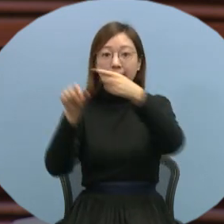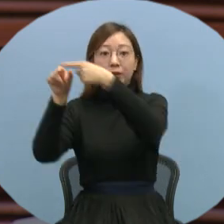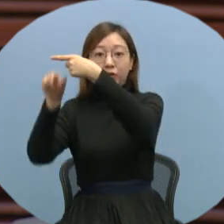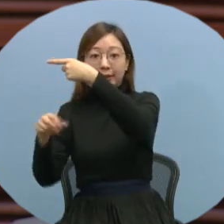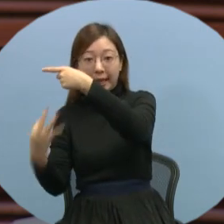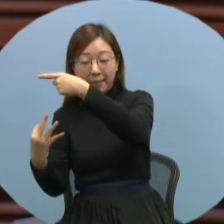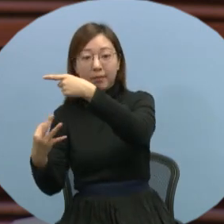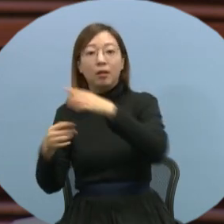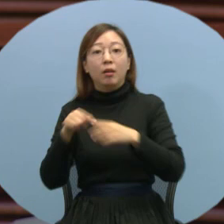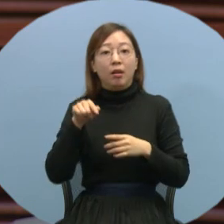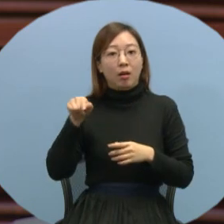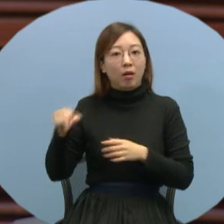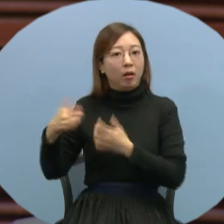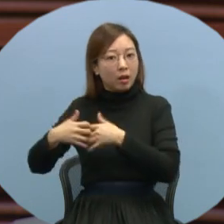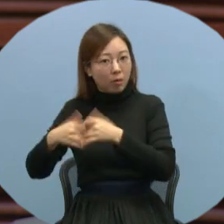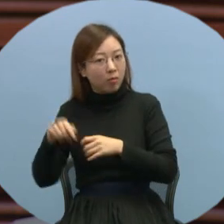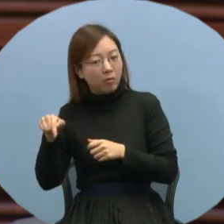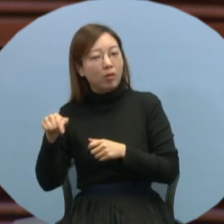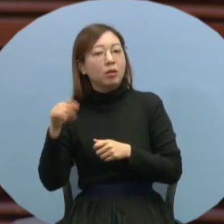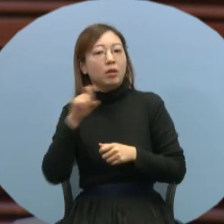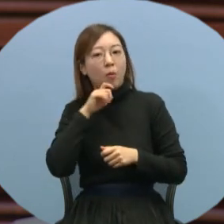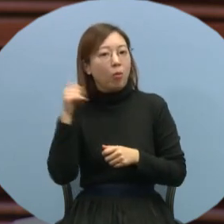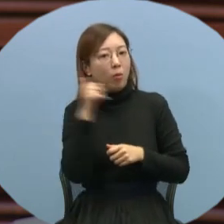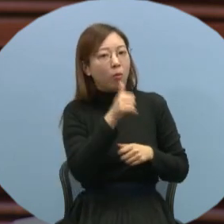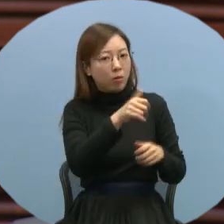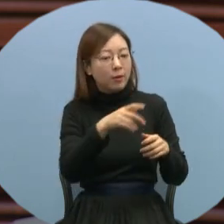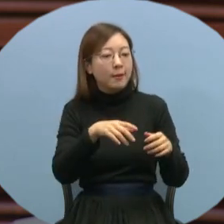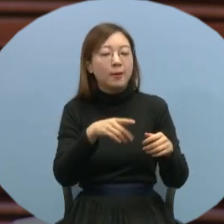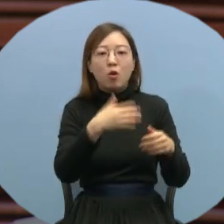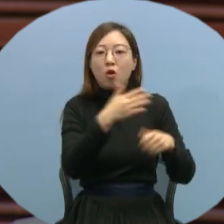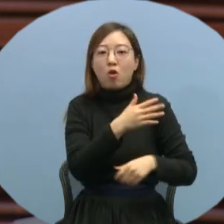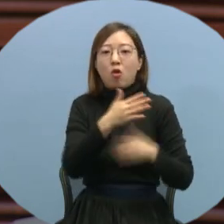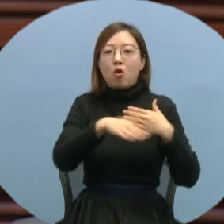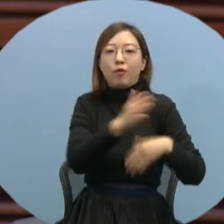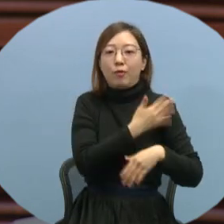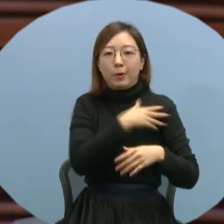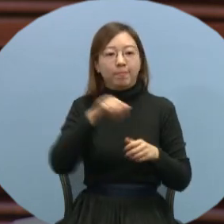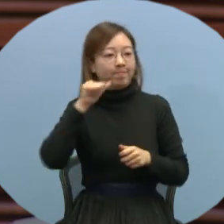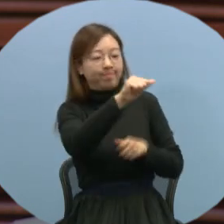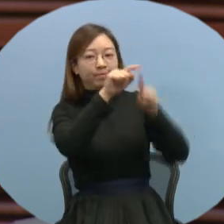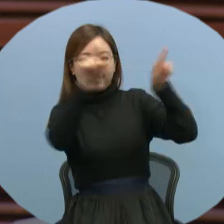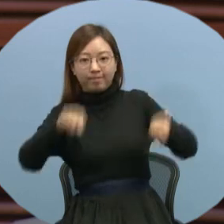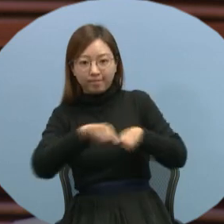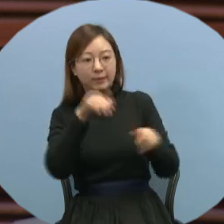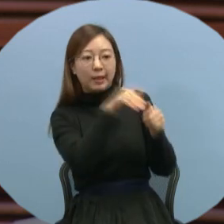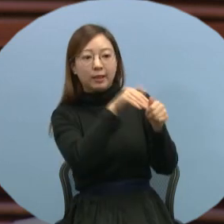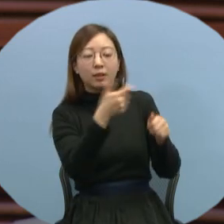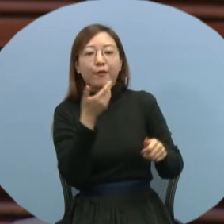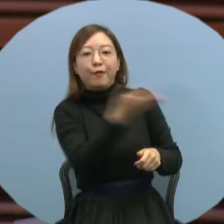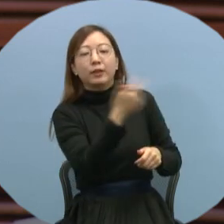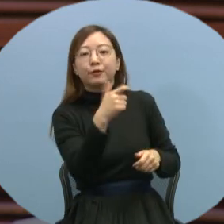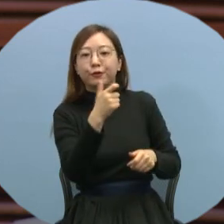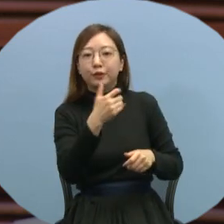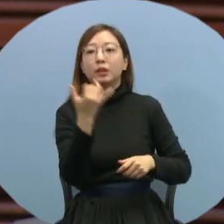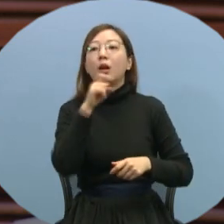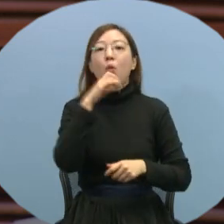1月3日，相關部門就上述規例共向外佣發出60張定額罰款通知書。就應否禁止外佣